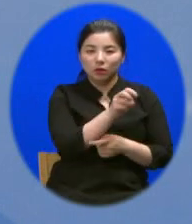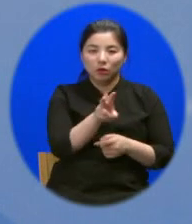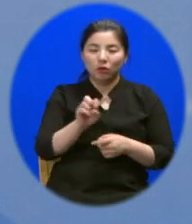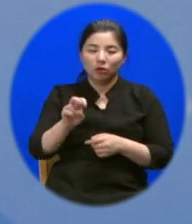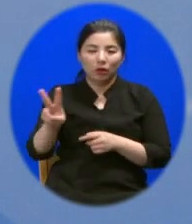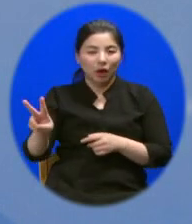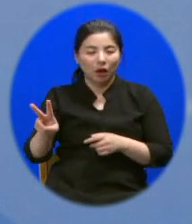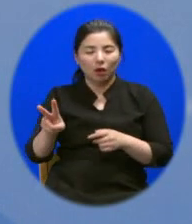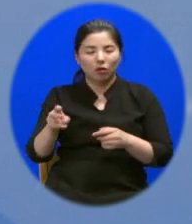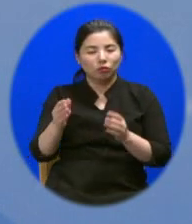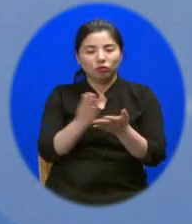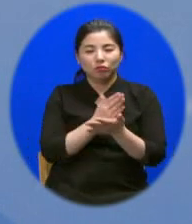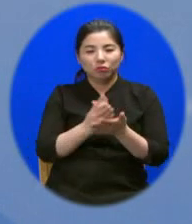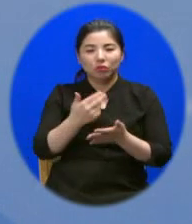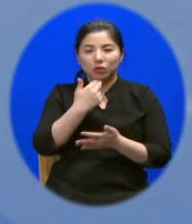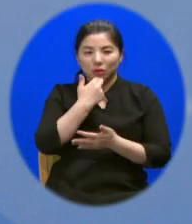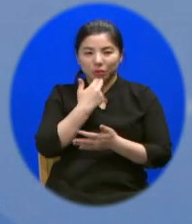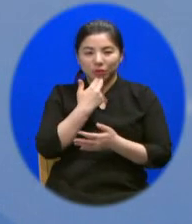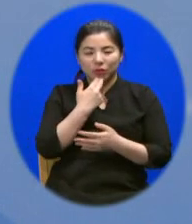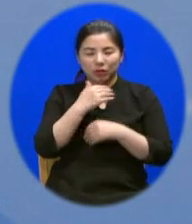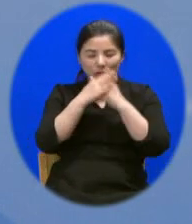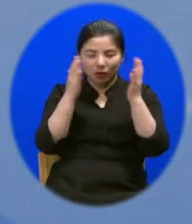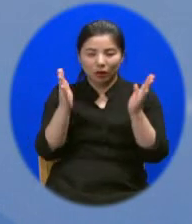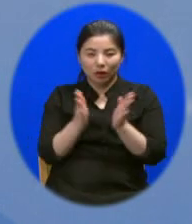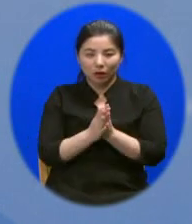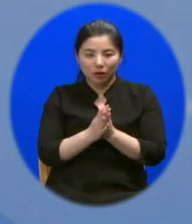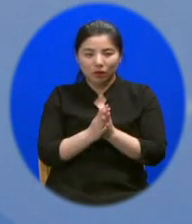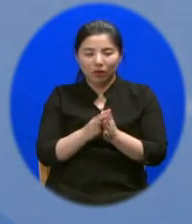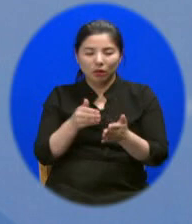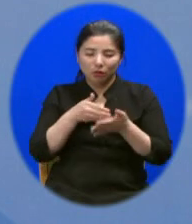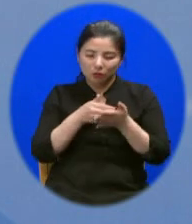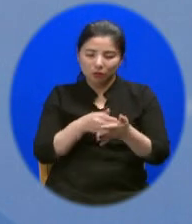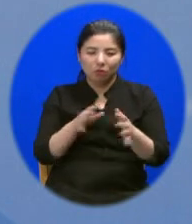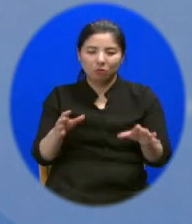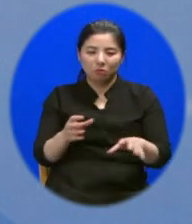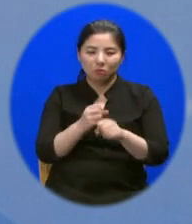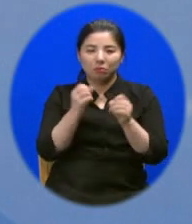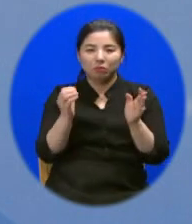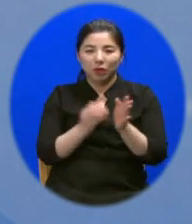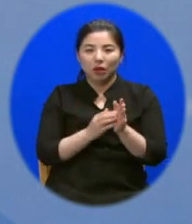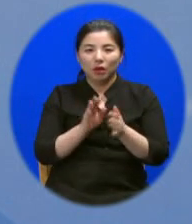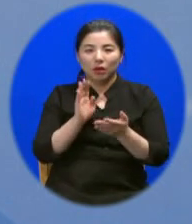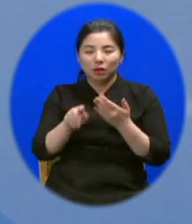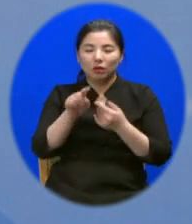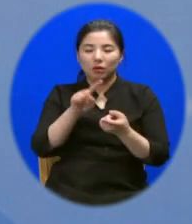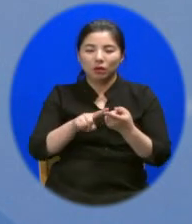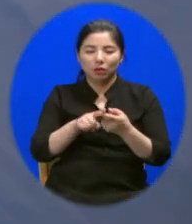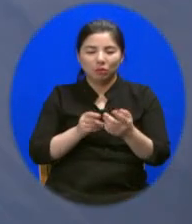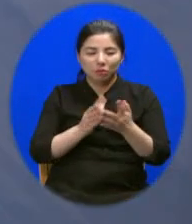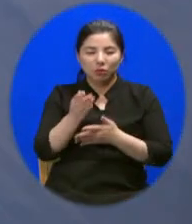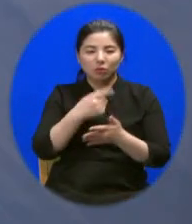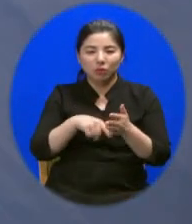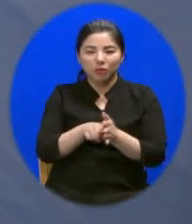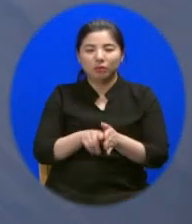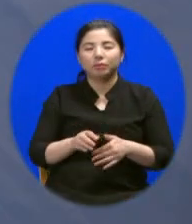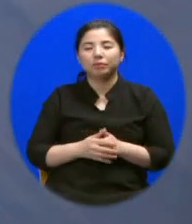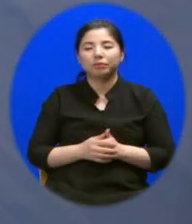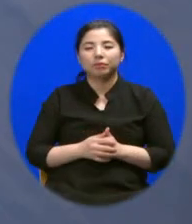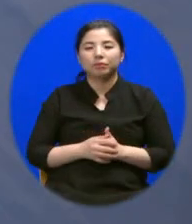9분 없이 지금 노예 수연 전원이 의견의 일치를 보고 있는데 앞으로 새 국회에서는 이 부분을 관찰해요